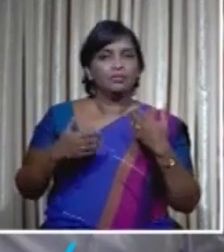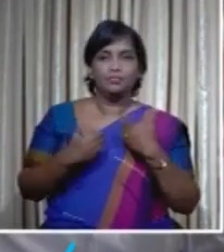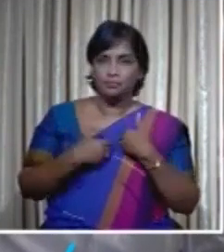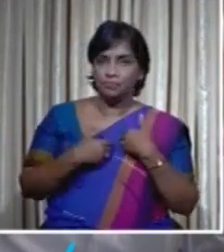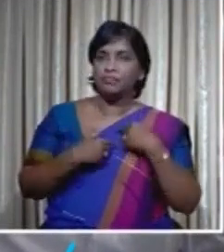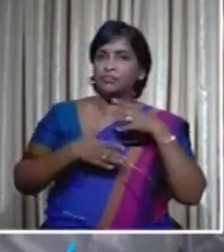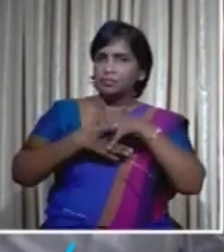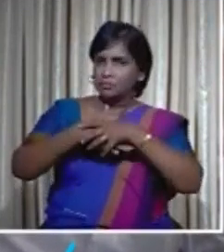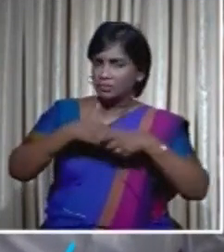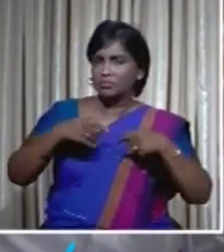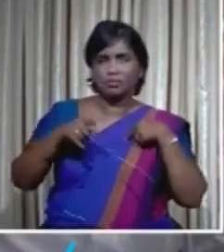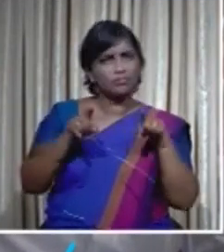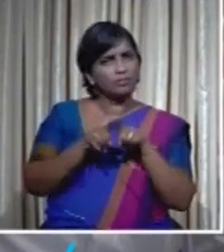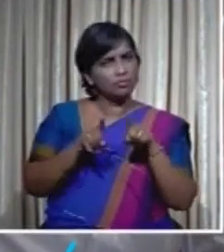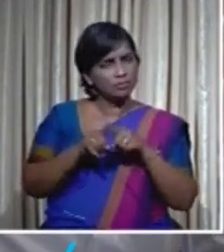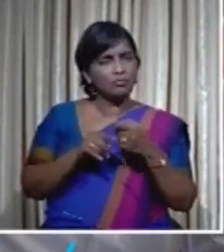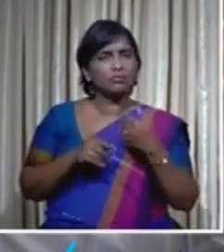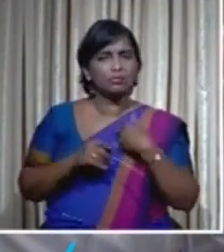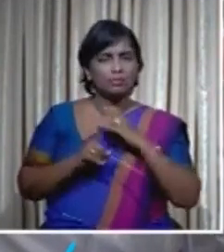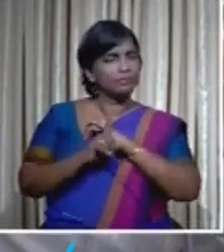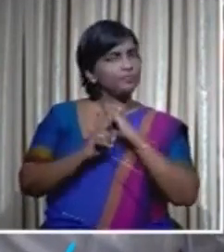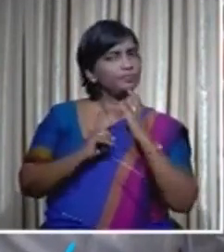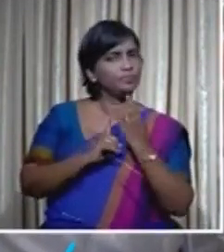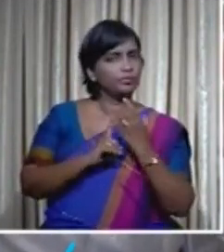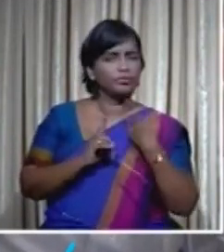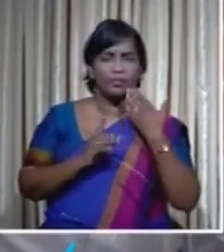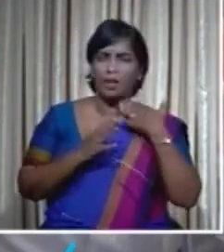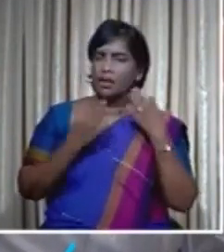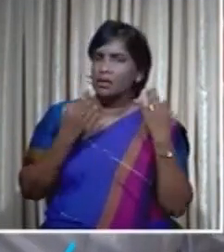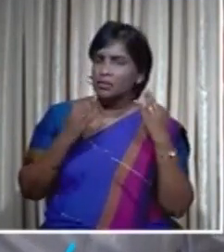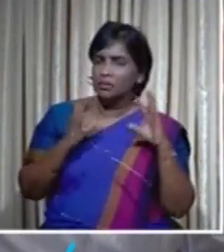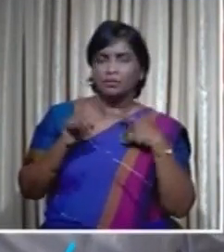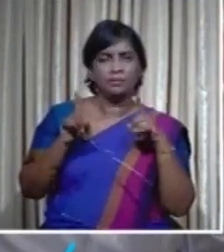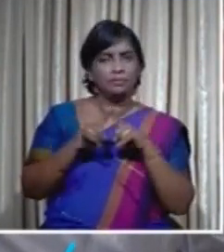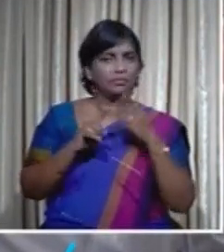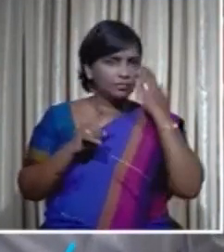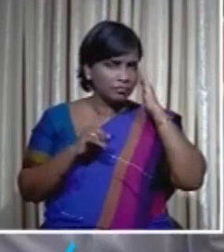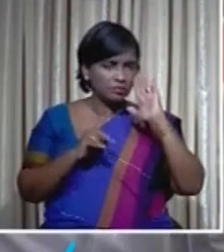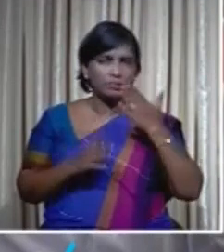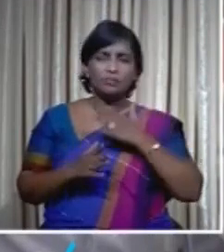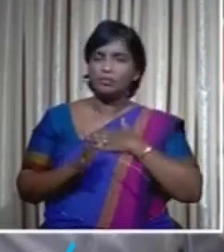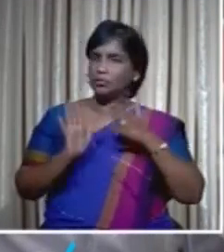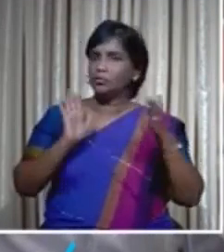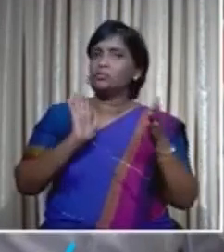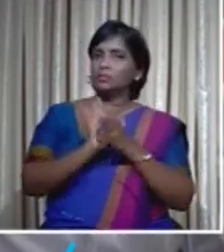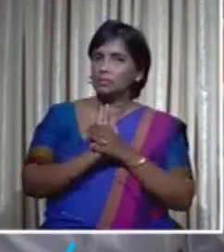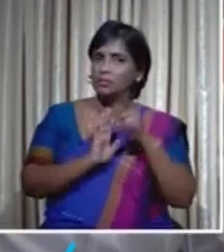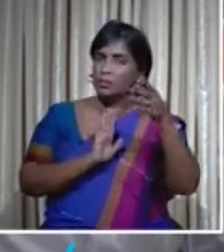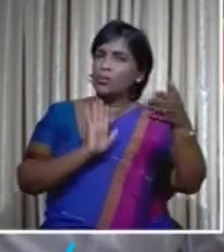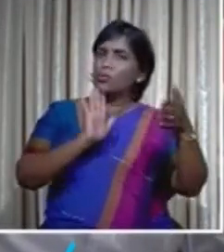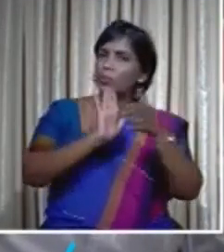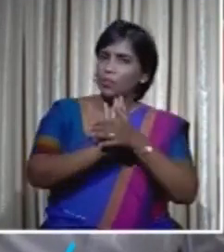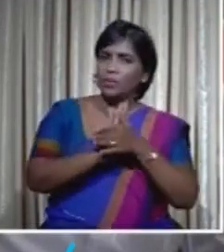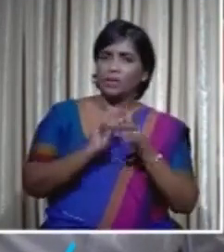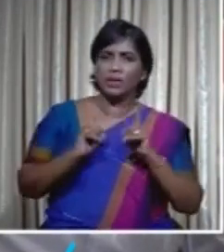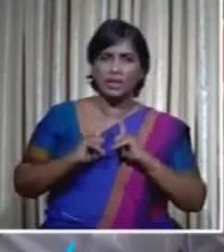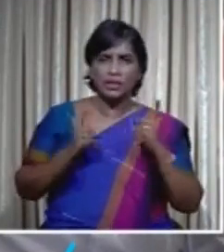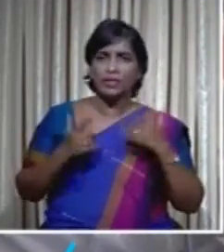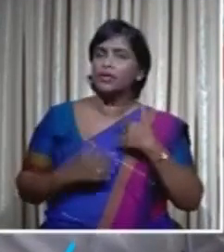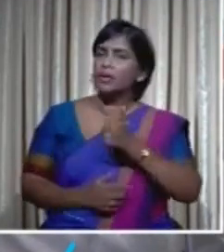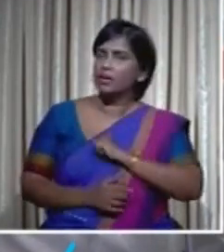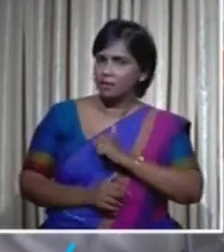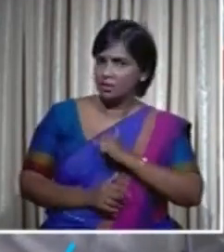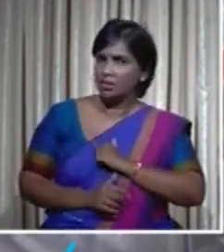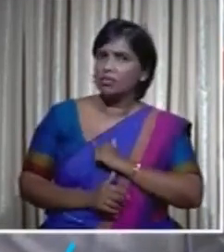எங்களுடைய கலாச்சார பண்பாட்டு அடையாளங்களோடு உங்களோடு சேர்ந்து வாழ நாங்கள் விருப்பத்தோடு இன்றும் இருக்கிறோம். நாங்கள் பிரிவினைவாதிகள் அல்ல,